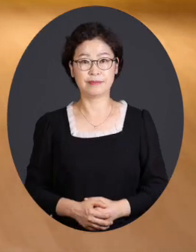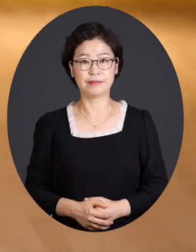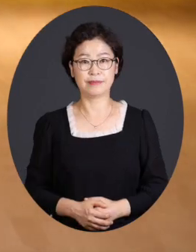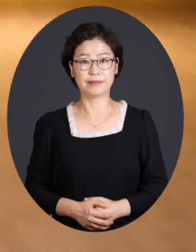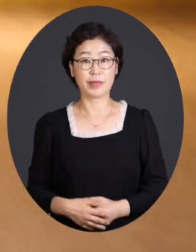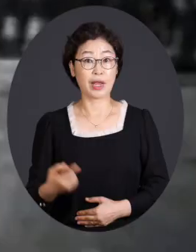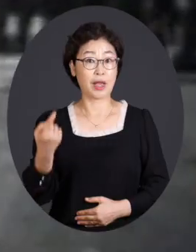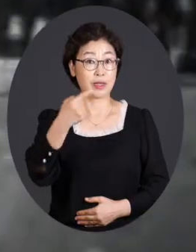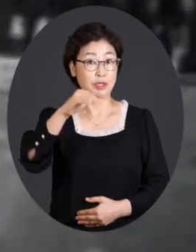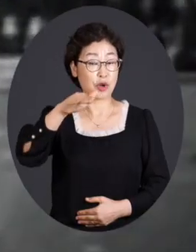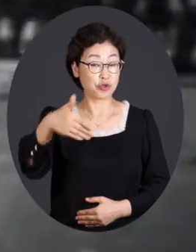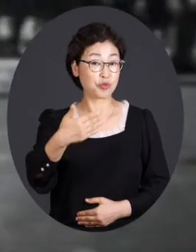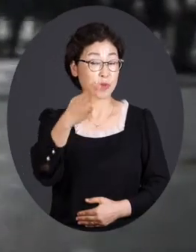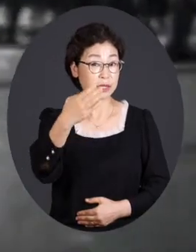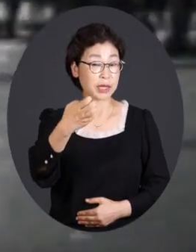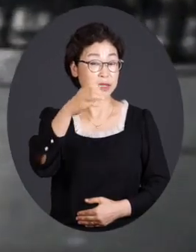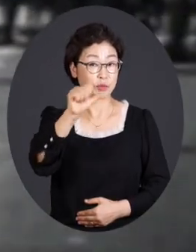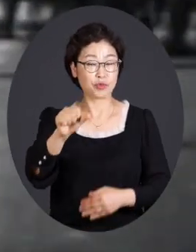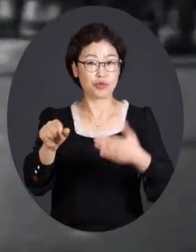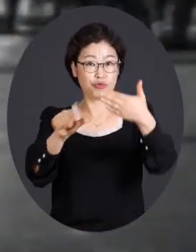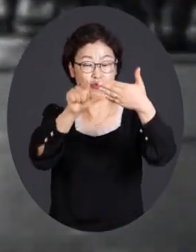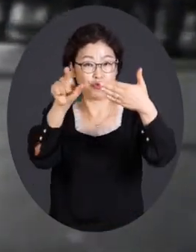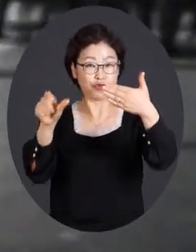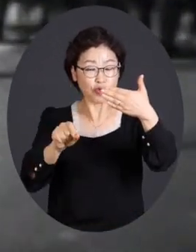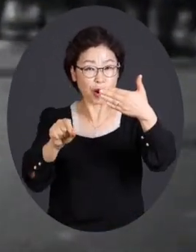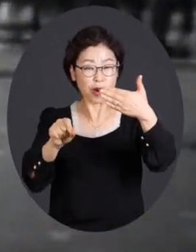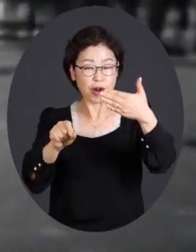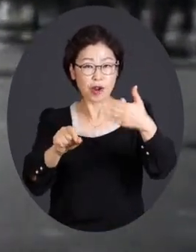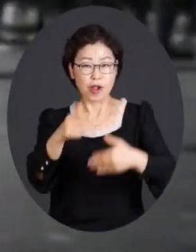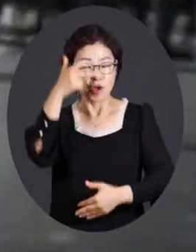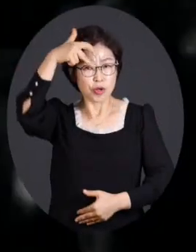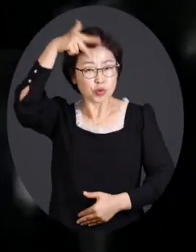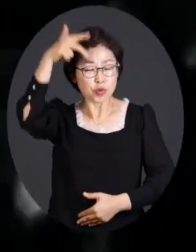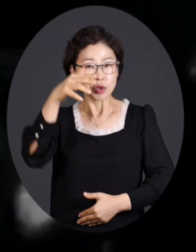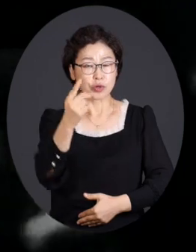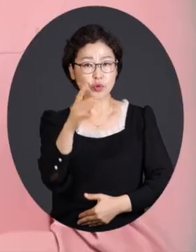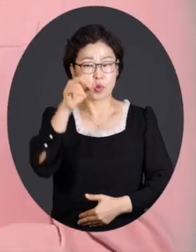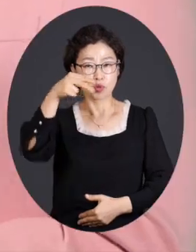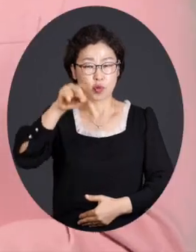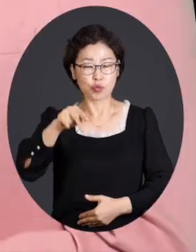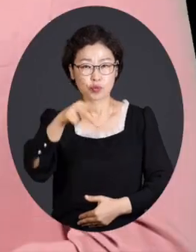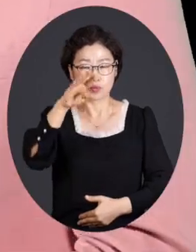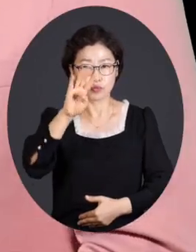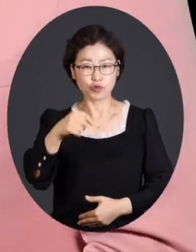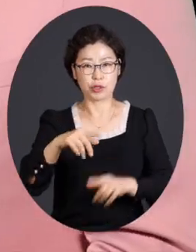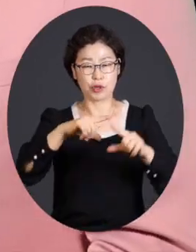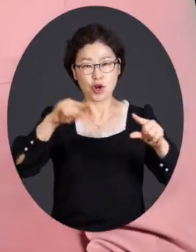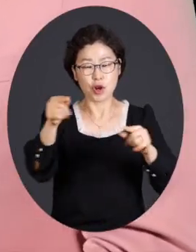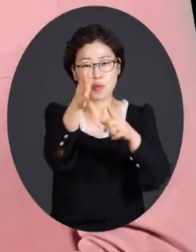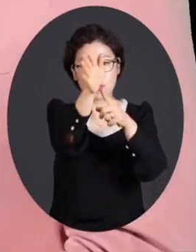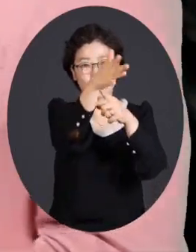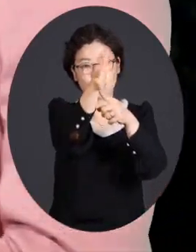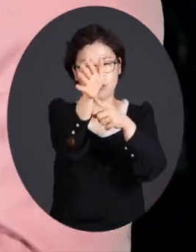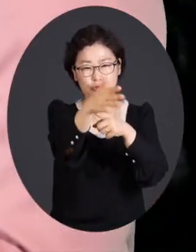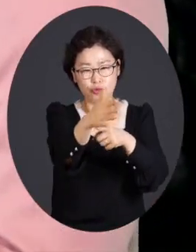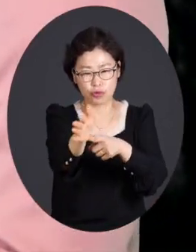1945년 9월 조선 총독부에서 일장기가 내려집니다. 그리고 그 자리에 올라간